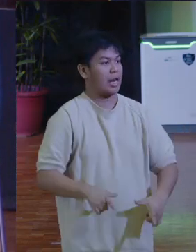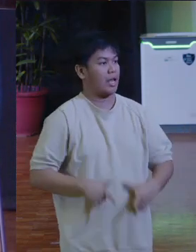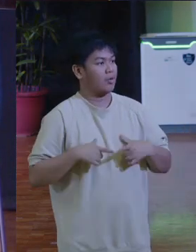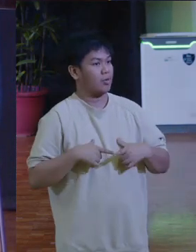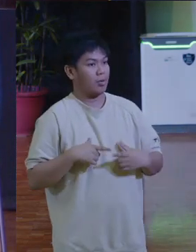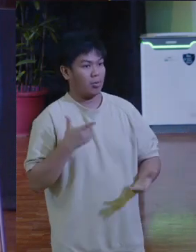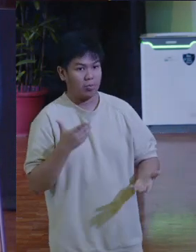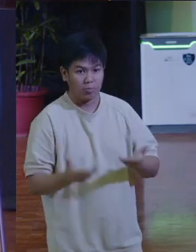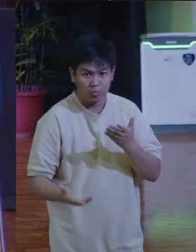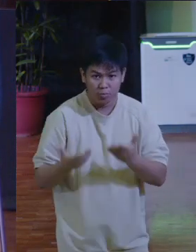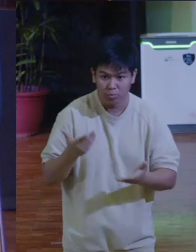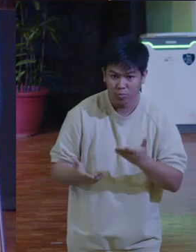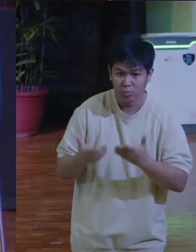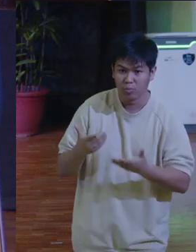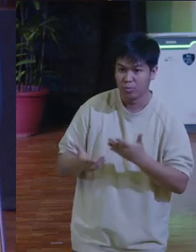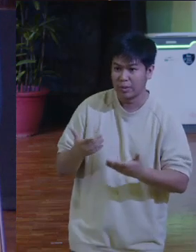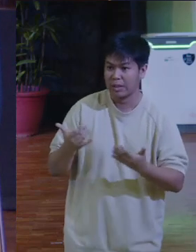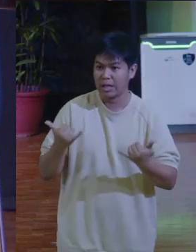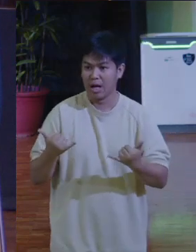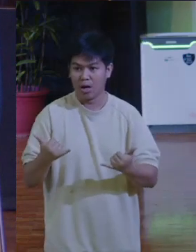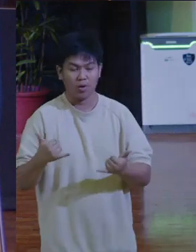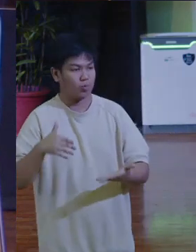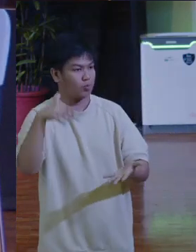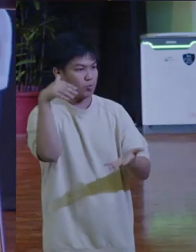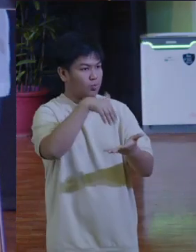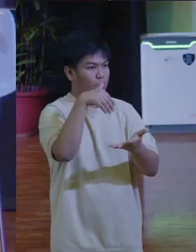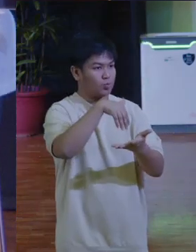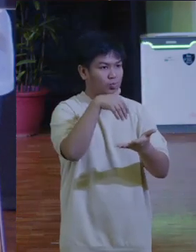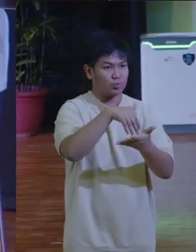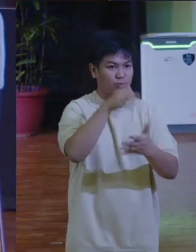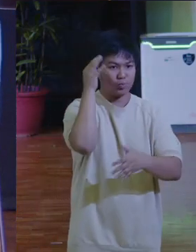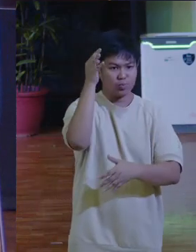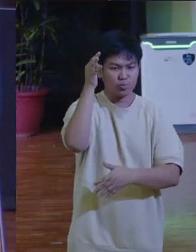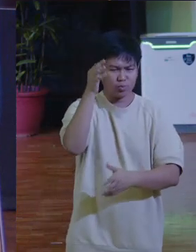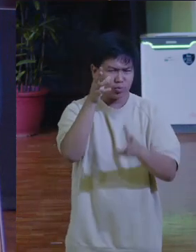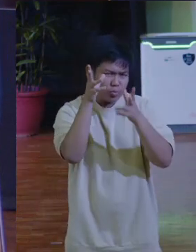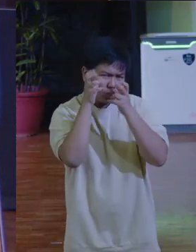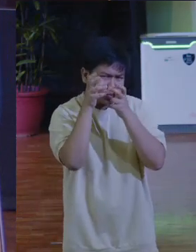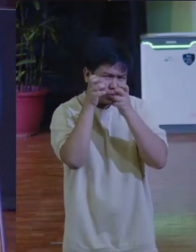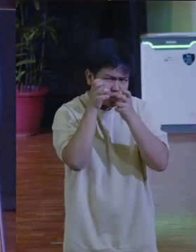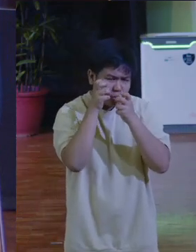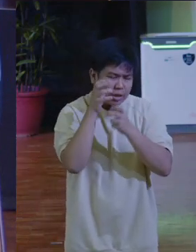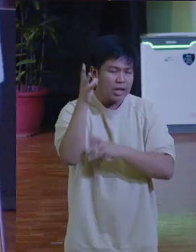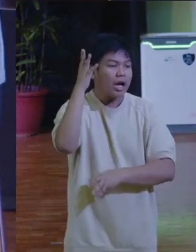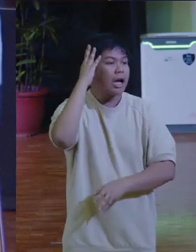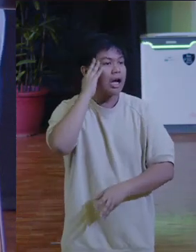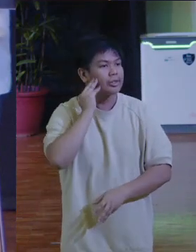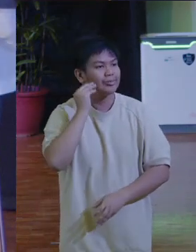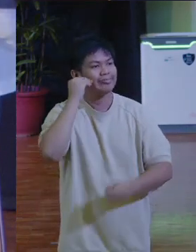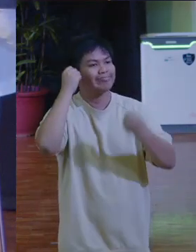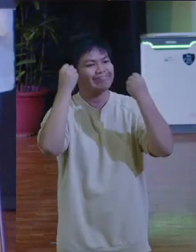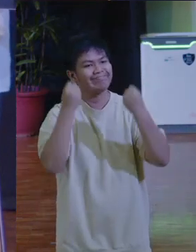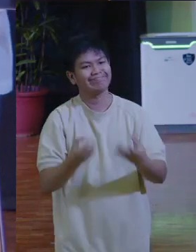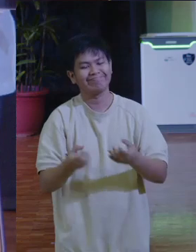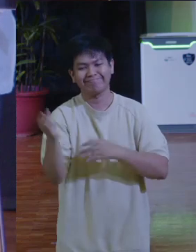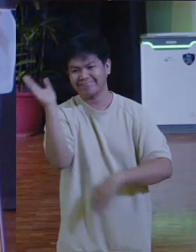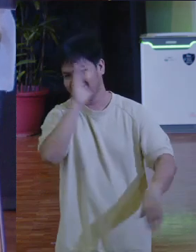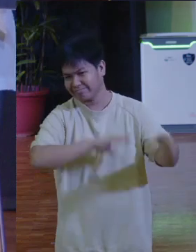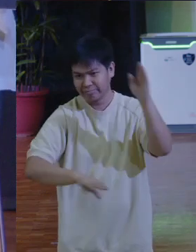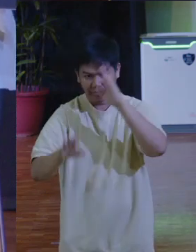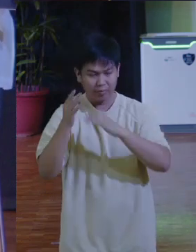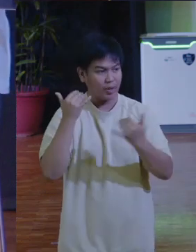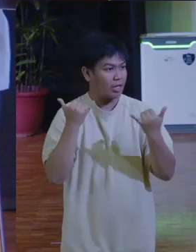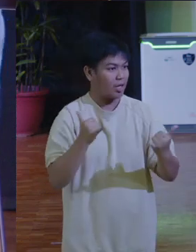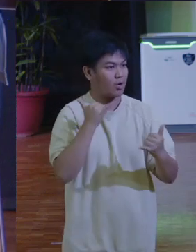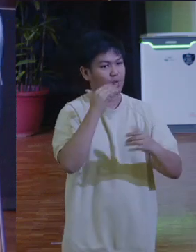yung konteksto ng mensaheng ito, pinakikinggan niyo itong mensaheng ito at nagdaan na kayo sa maraming bagyo ng buhay